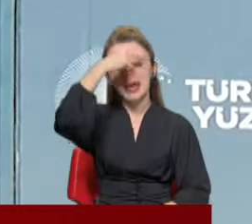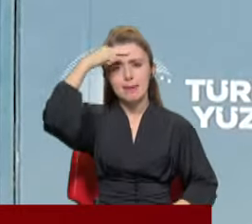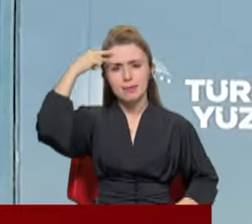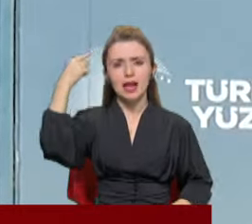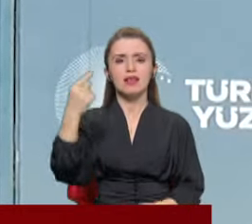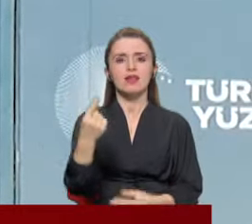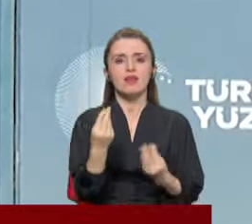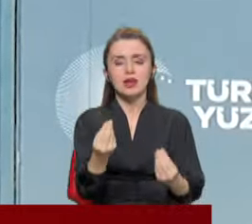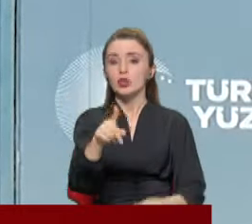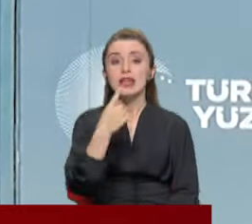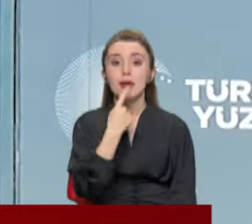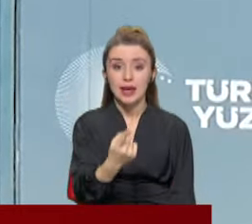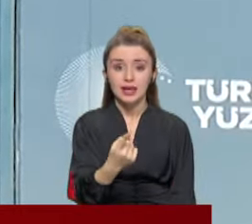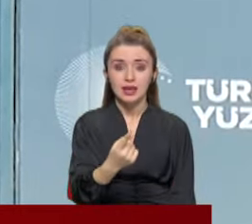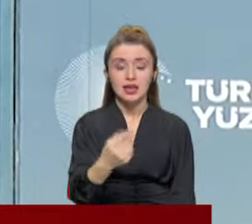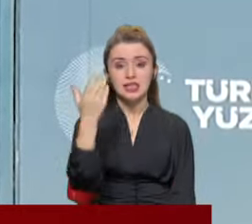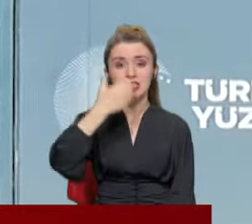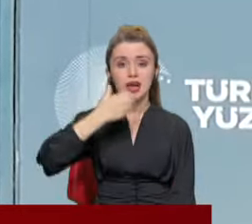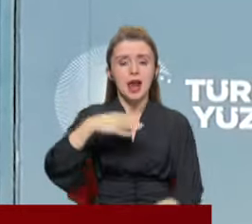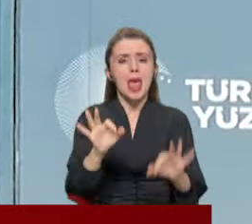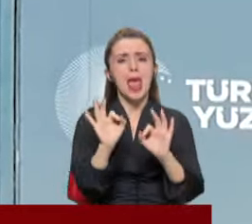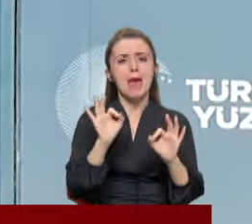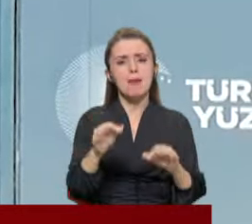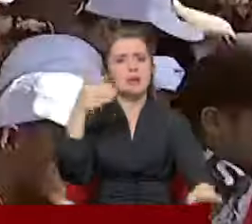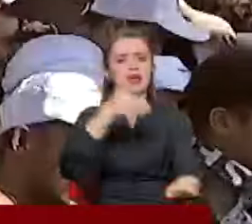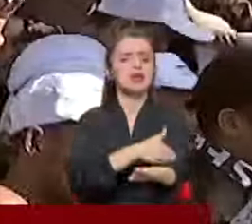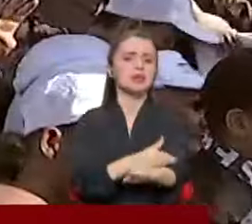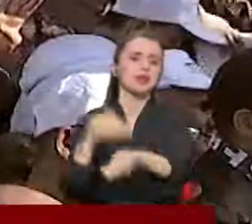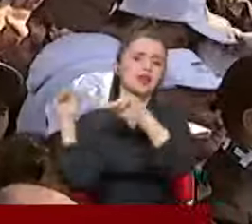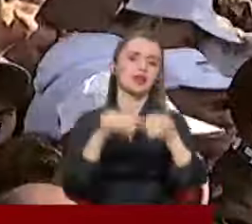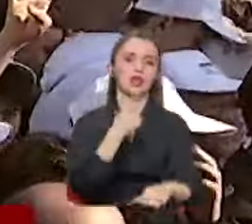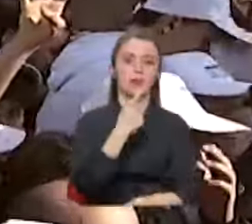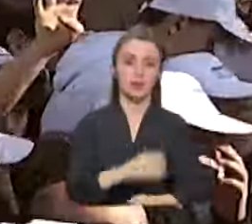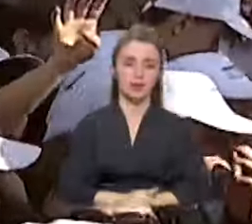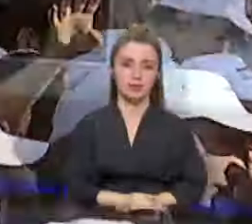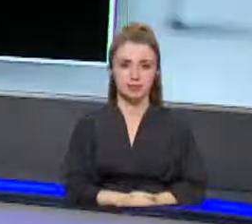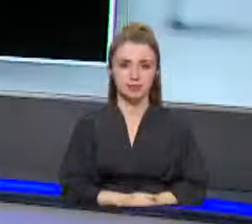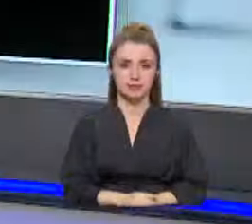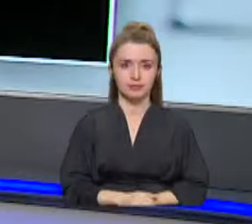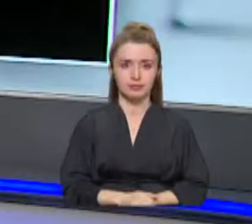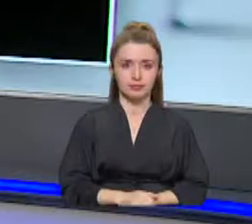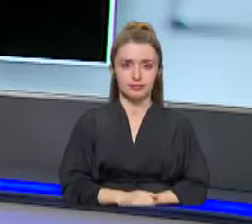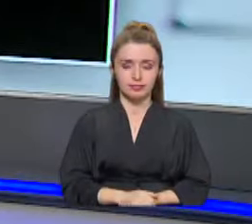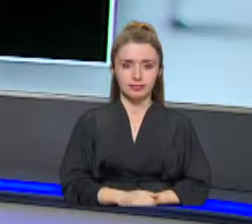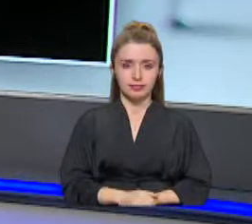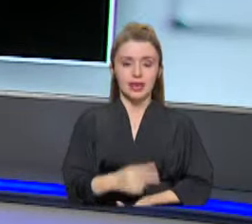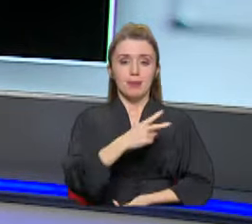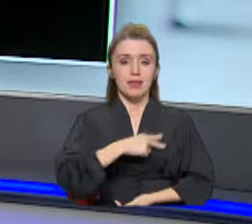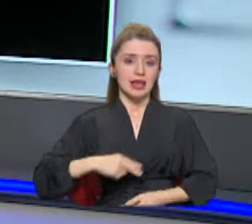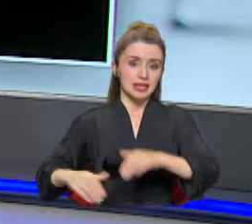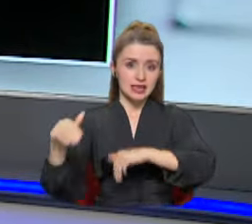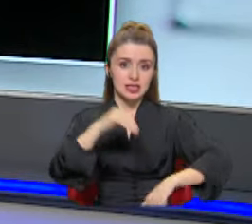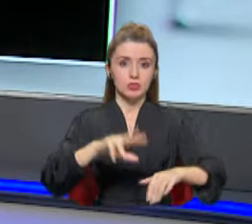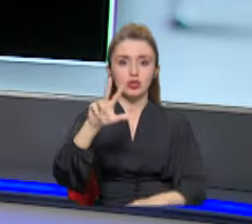imkanlarımızda bu ne demektir? Sakarya her türlü hizmeti görecek demektir. Yerel seçimlere